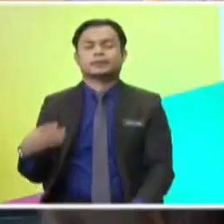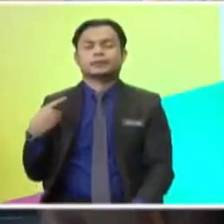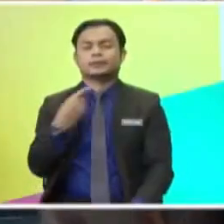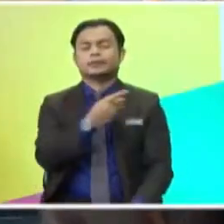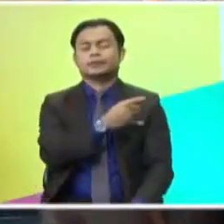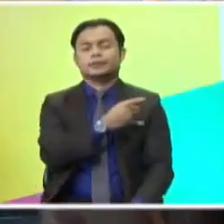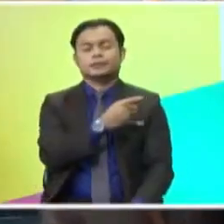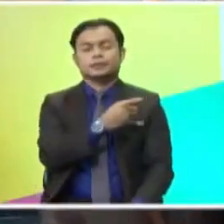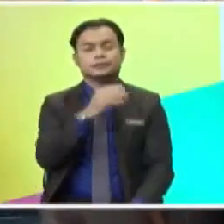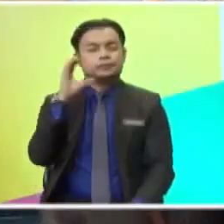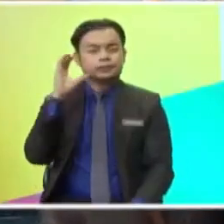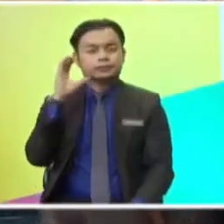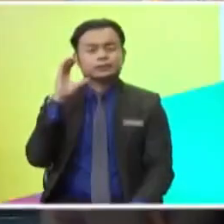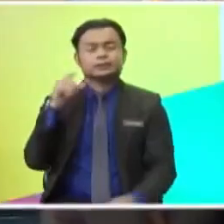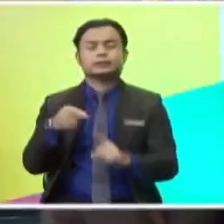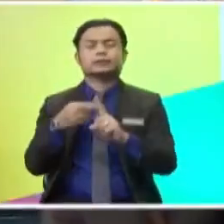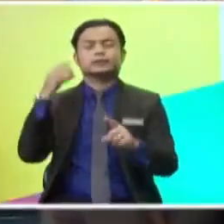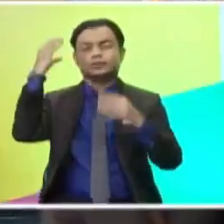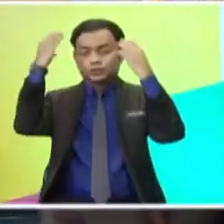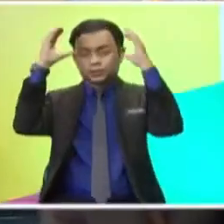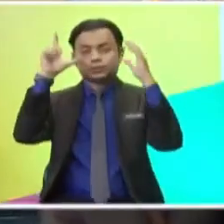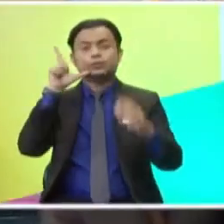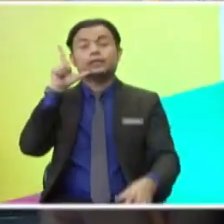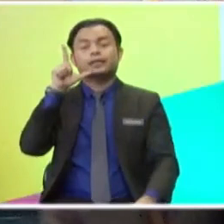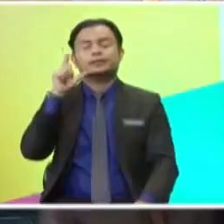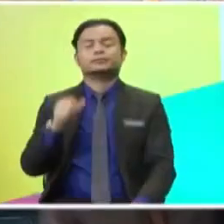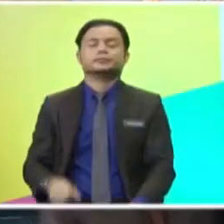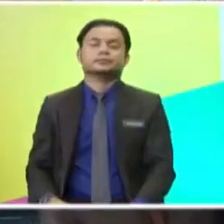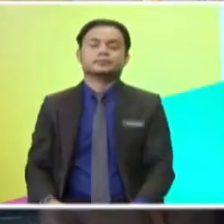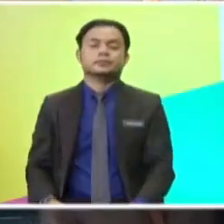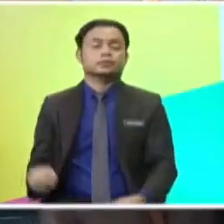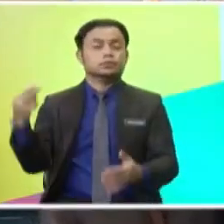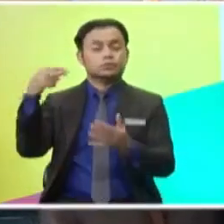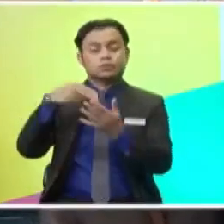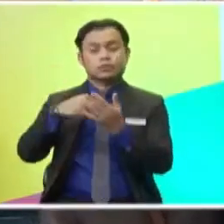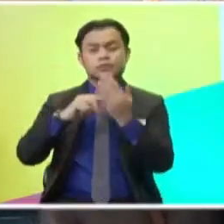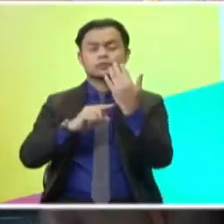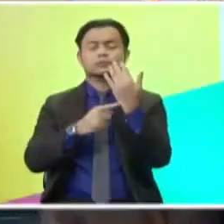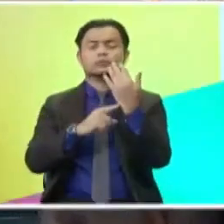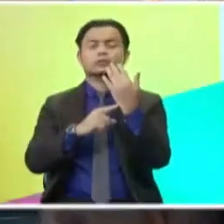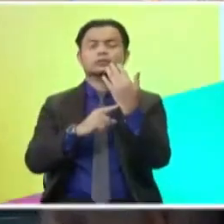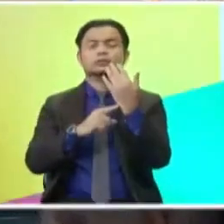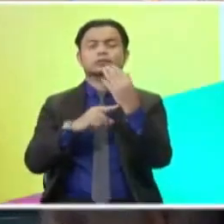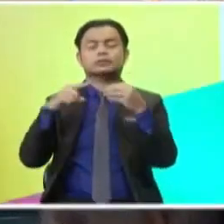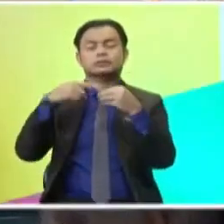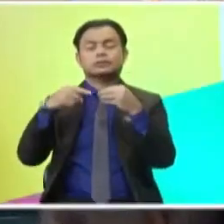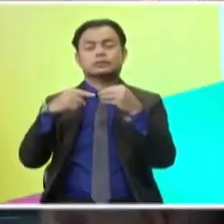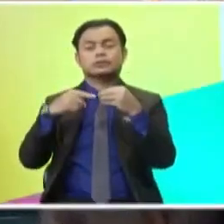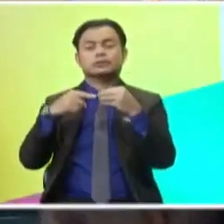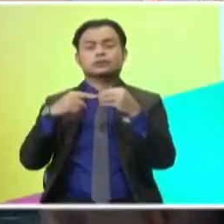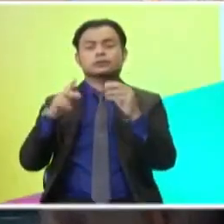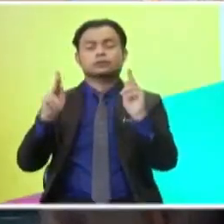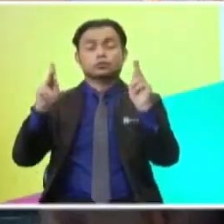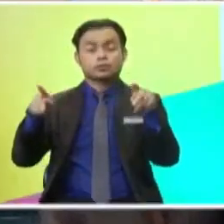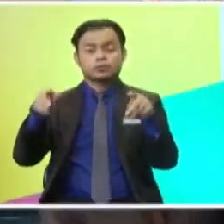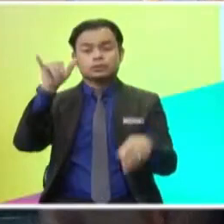saat mungkin daripada Cikgu Liana. Silakan Cikgu. Okey, jadi kita nak ulang balik ya mengenai kuasa yang di-Pertuan Agong tadi. Ada tiga yang murid-murid kuasa yang di-Pertuan